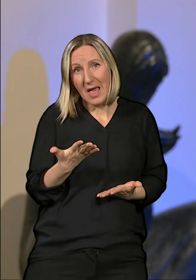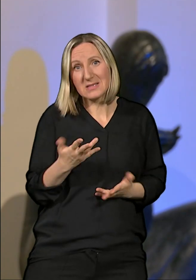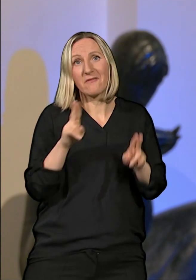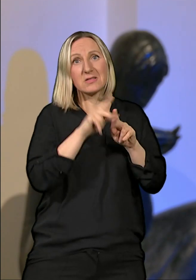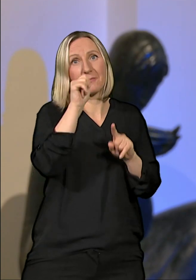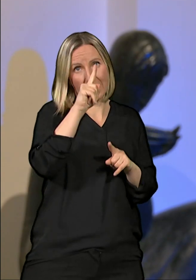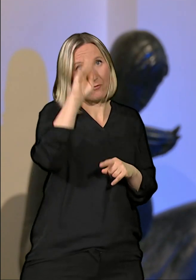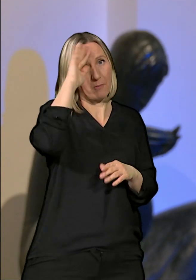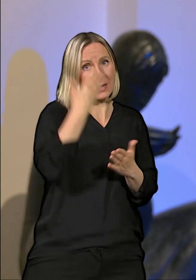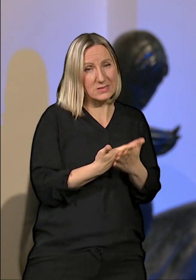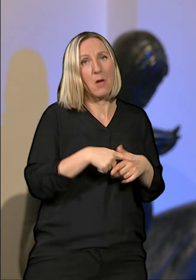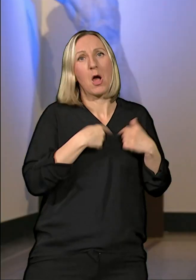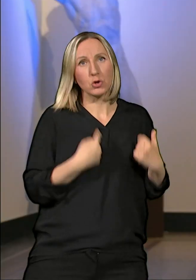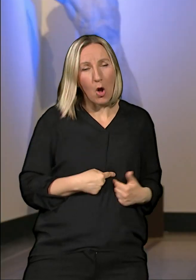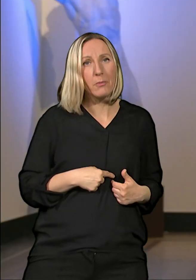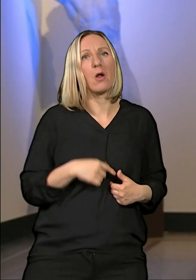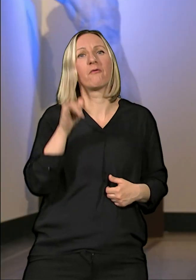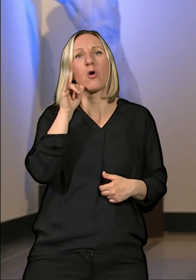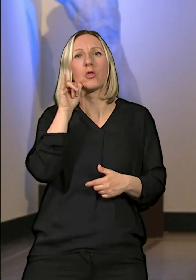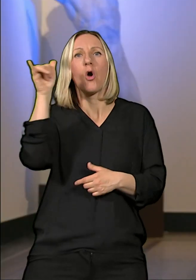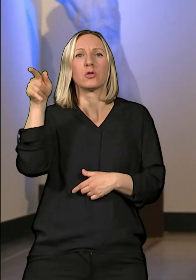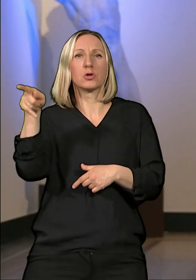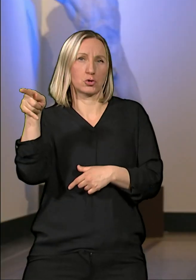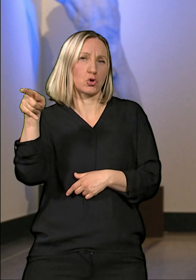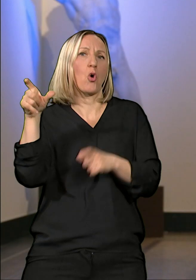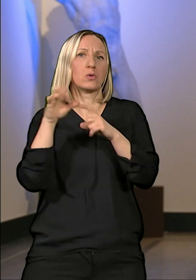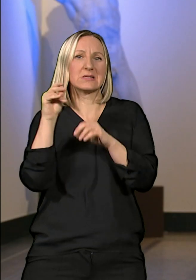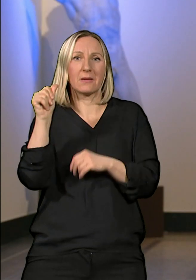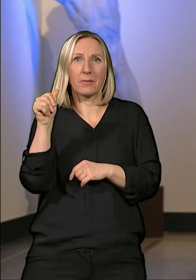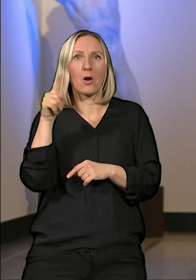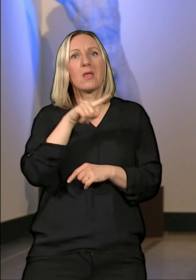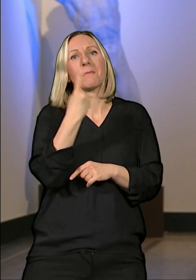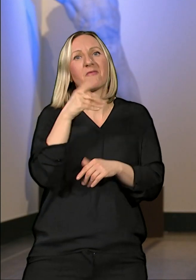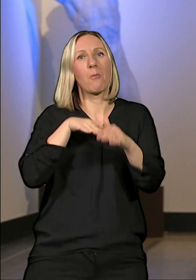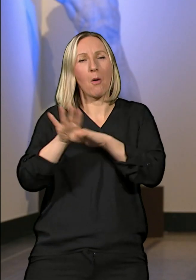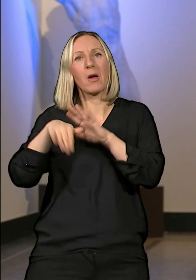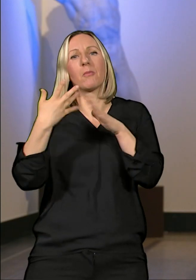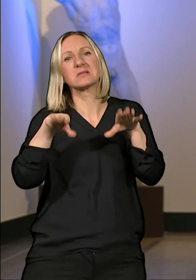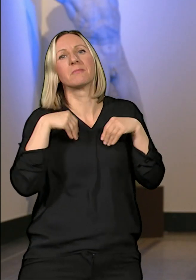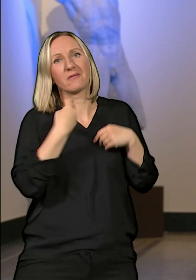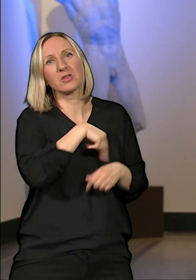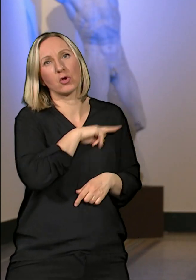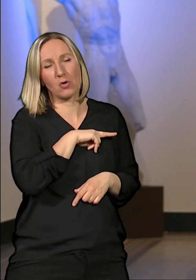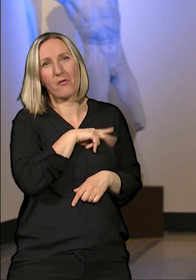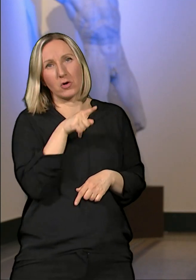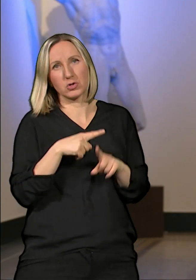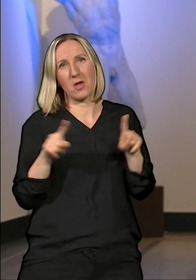pa dobrovoljno otišao u Sibir, a on je prvo zapalio, pa tek posle prihvatio odgovornost. To su sad nijanse,